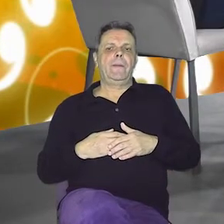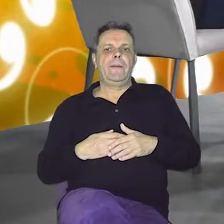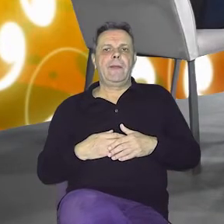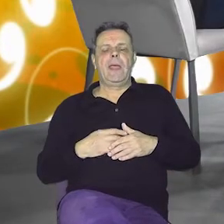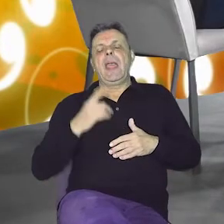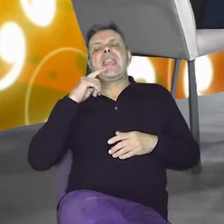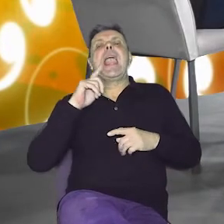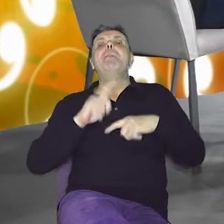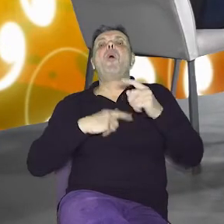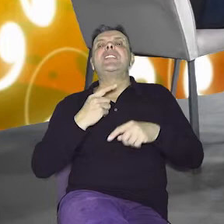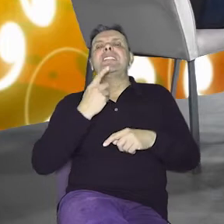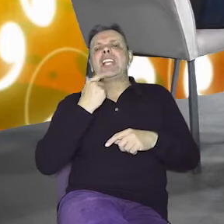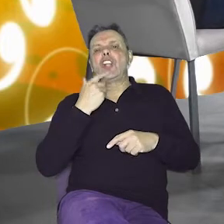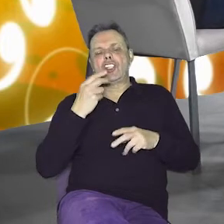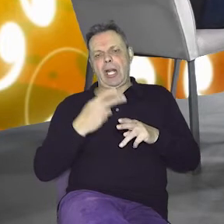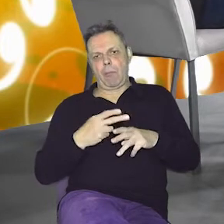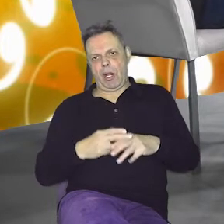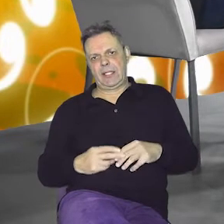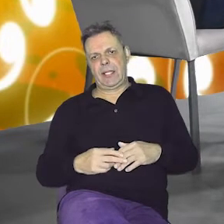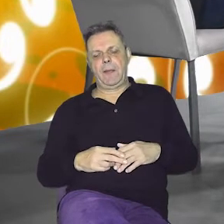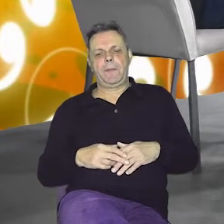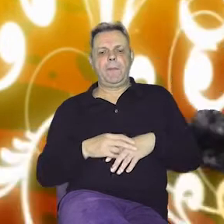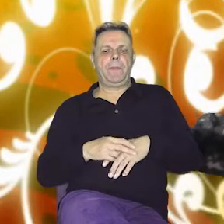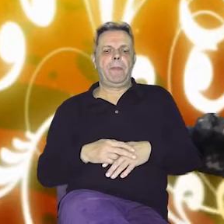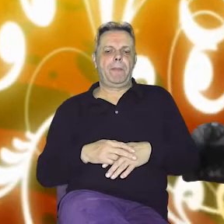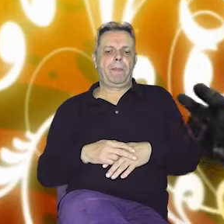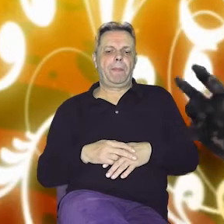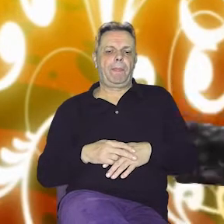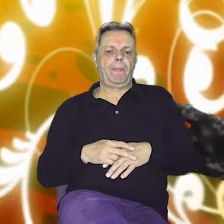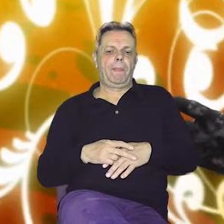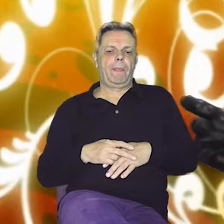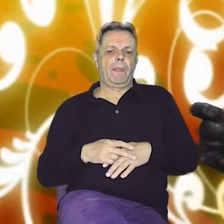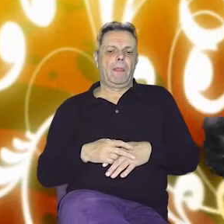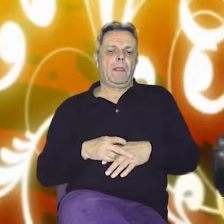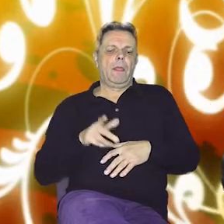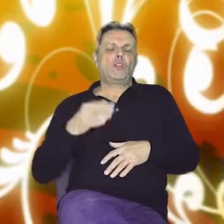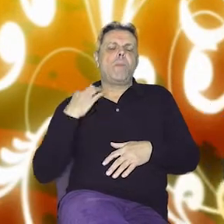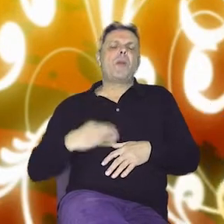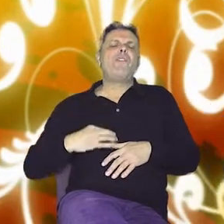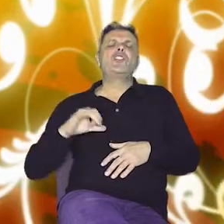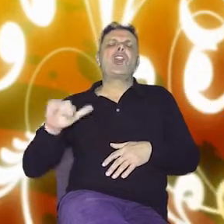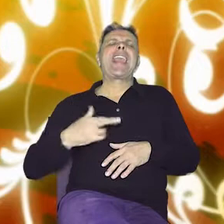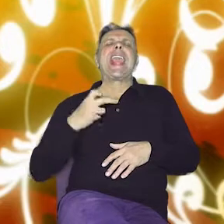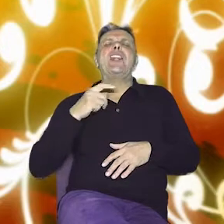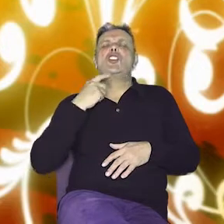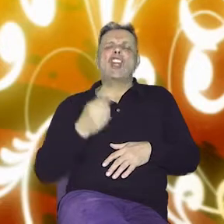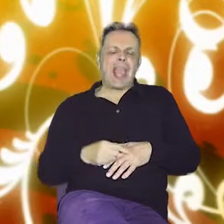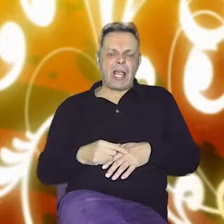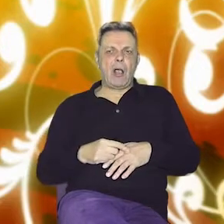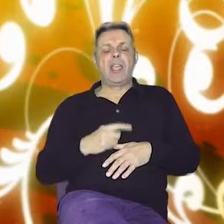80% je posljedica dijabetesa. To je profesor Jelčić ovdje jednom rekao, ja sam se zgrozila, a da je rekao da je